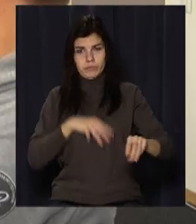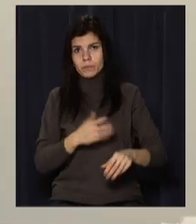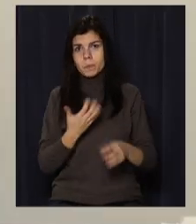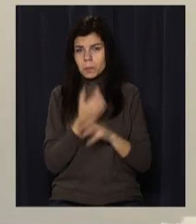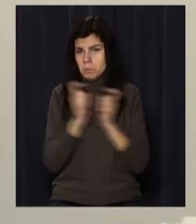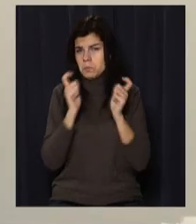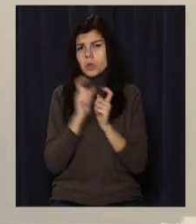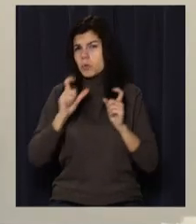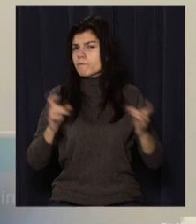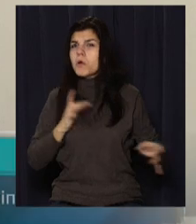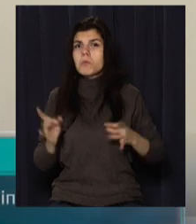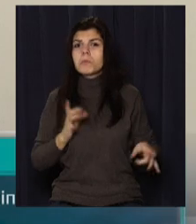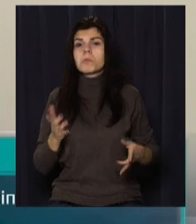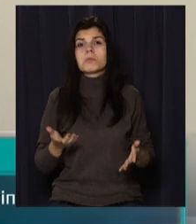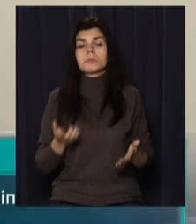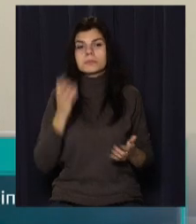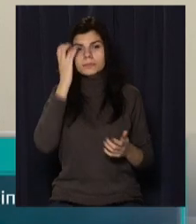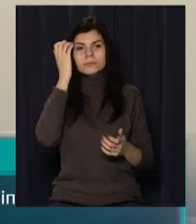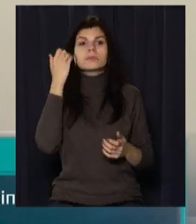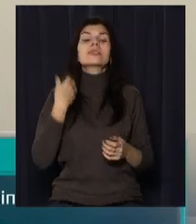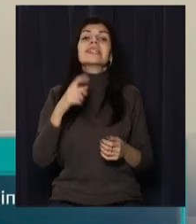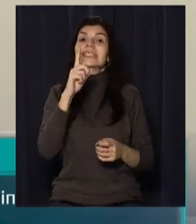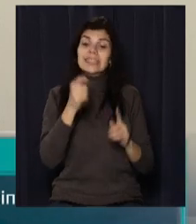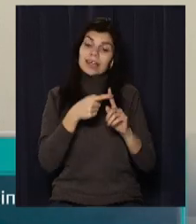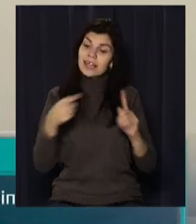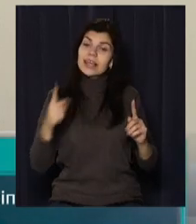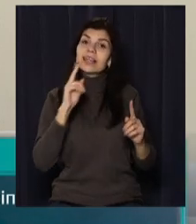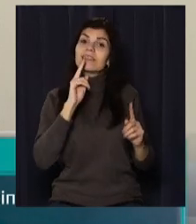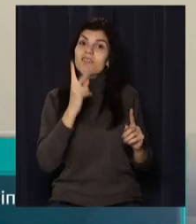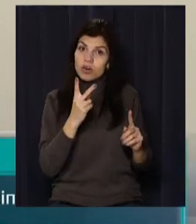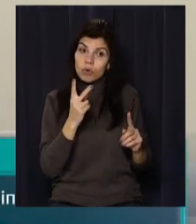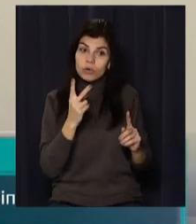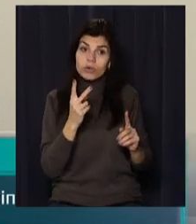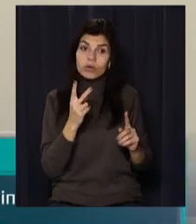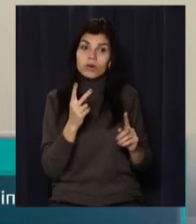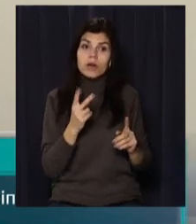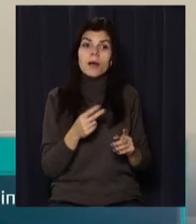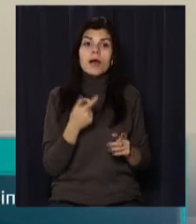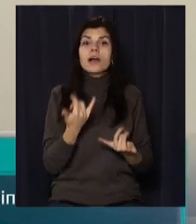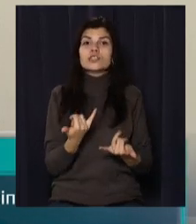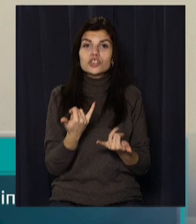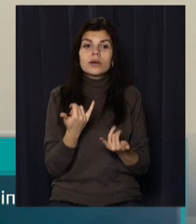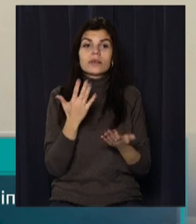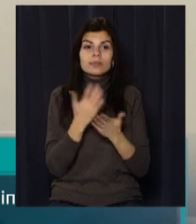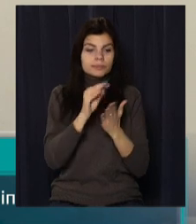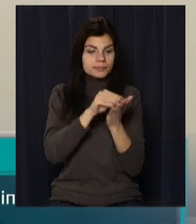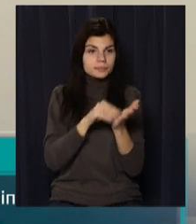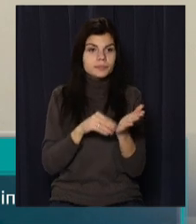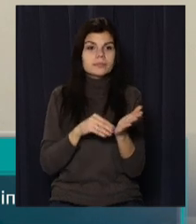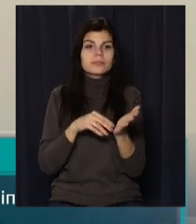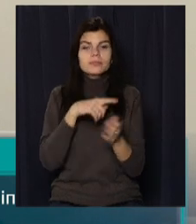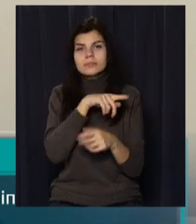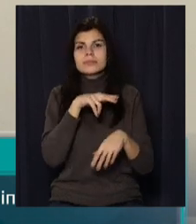кулаків. За два роки. Скільки десь? Ну? Матеріалів зараз знаходиться в правоохоронних